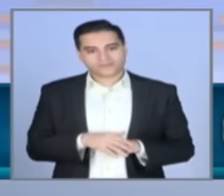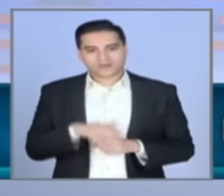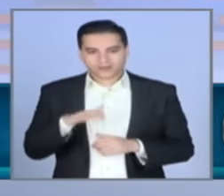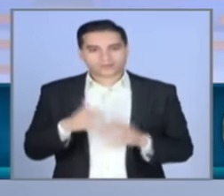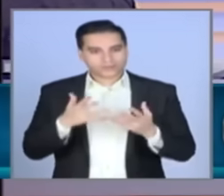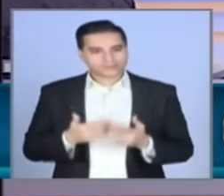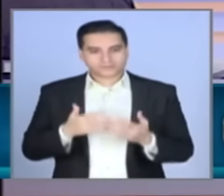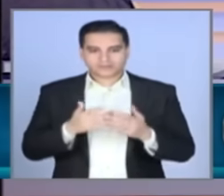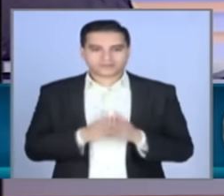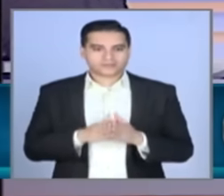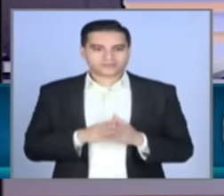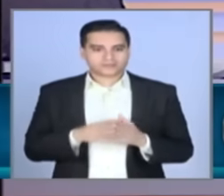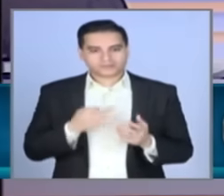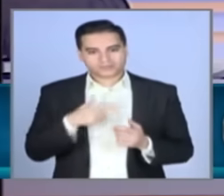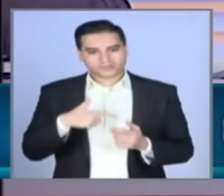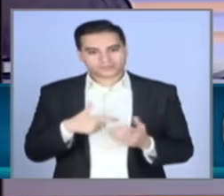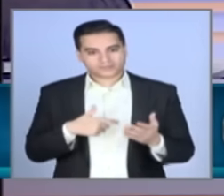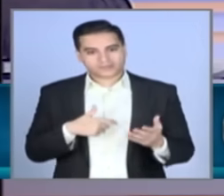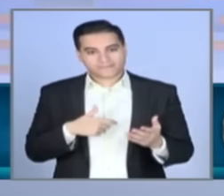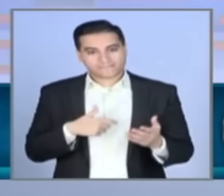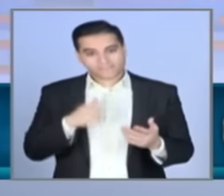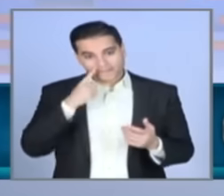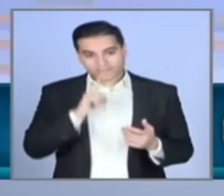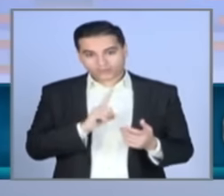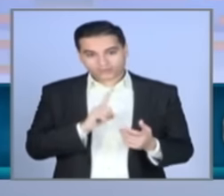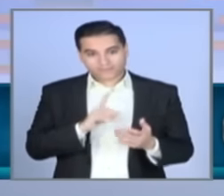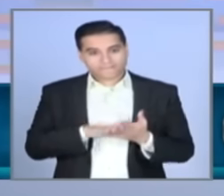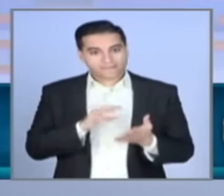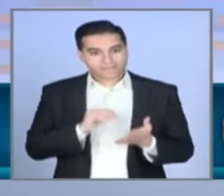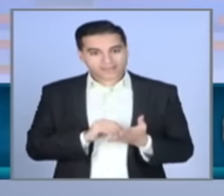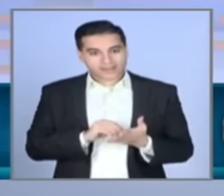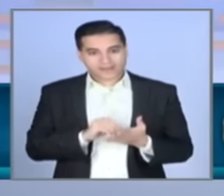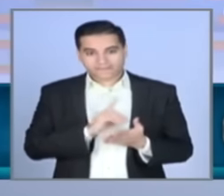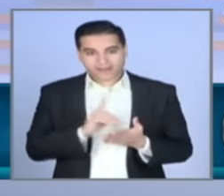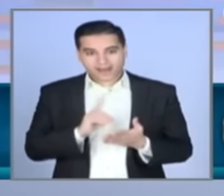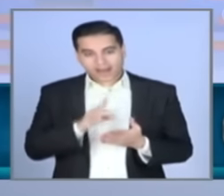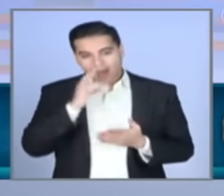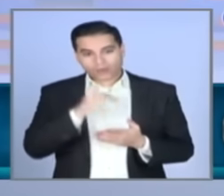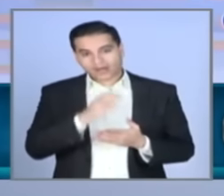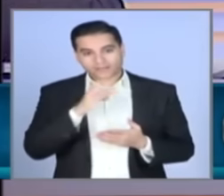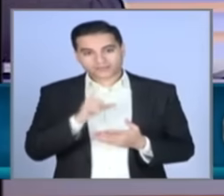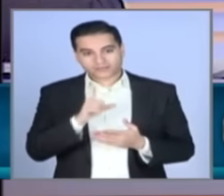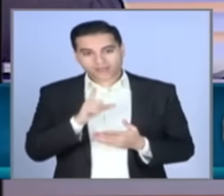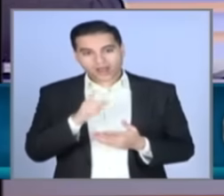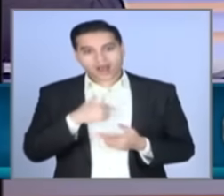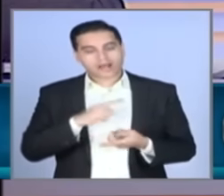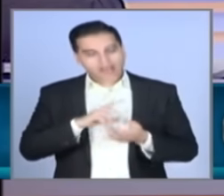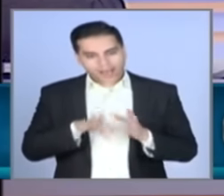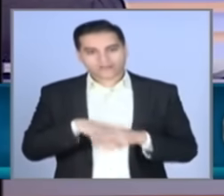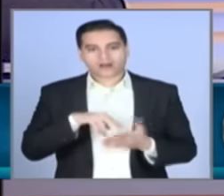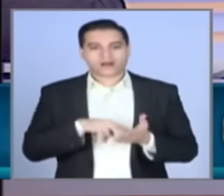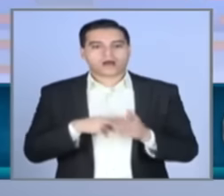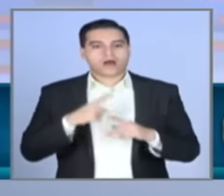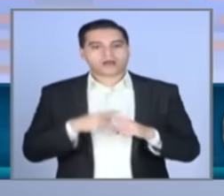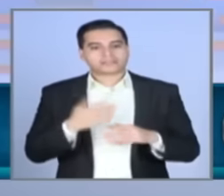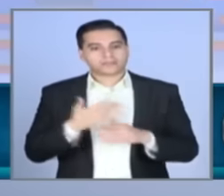ويقعد يحسب. والله خلاص. 360. بصي مبدئيا حتى لو اجابتك صح كنت حاسبها غلط، لان